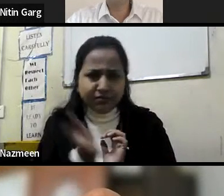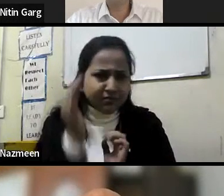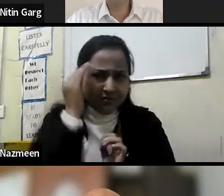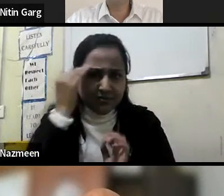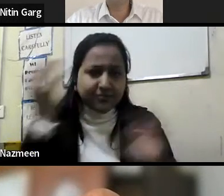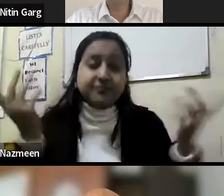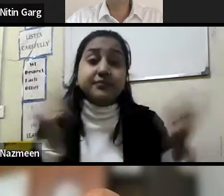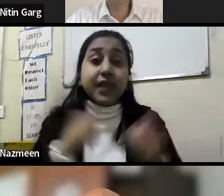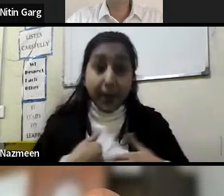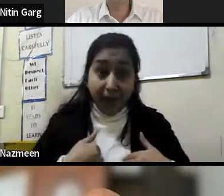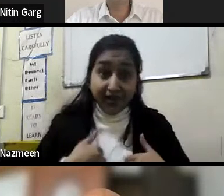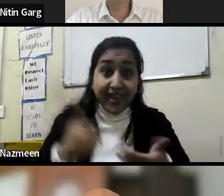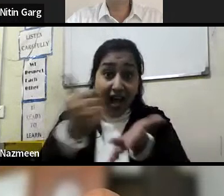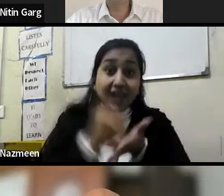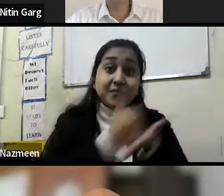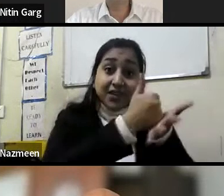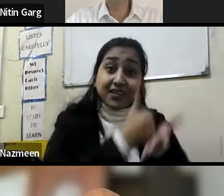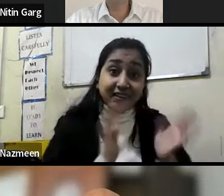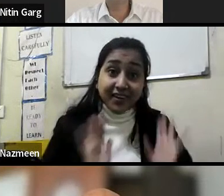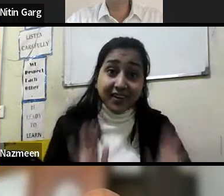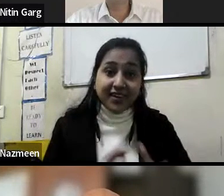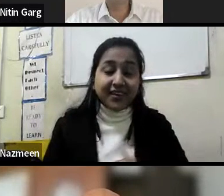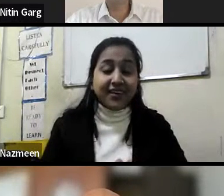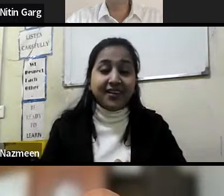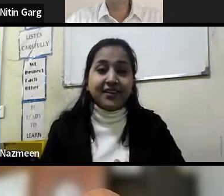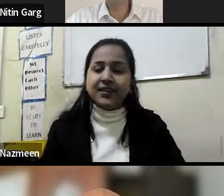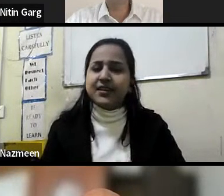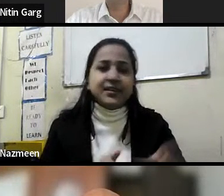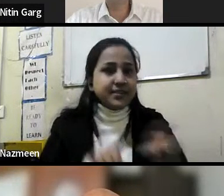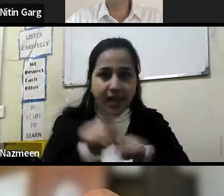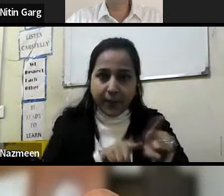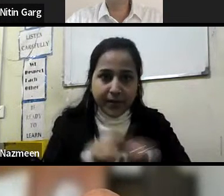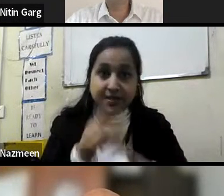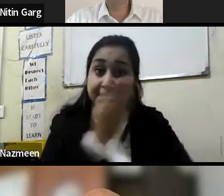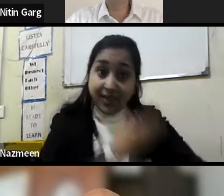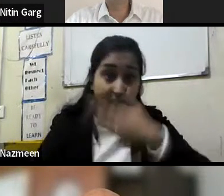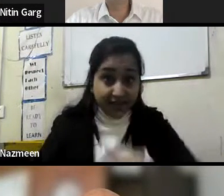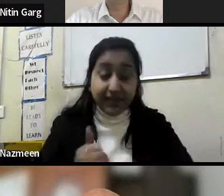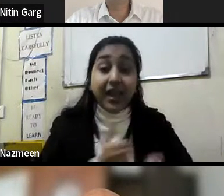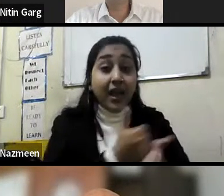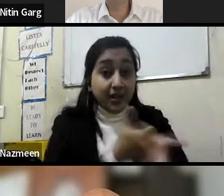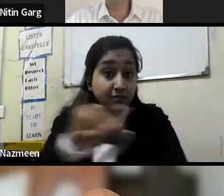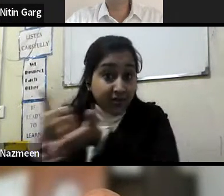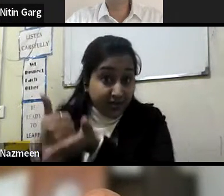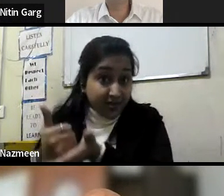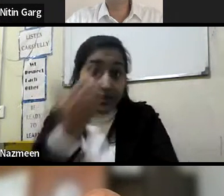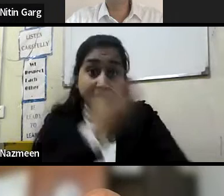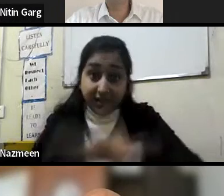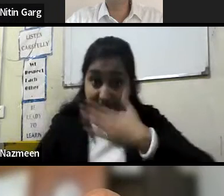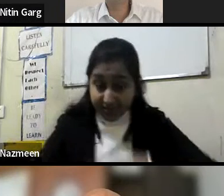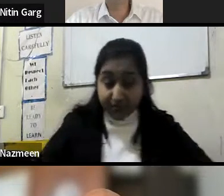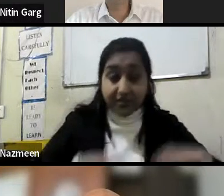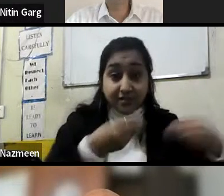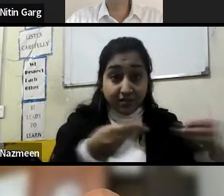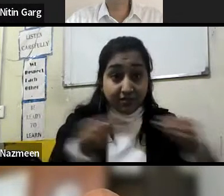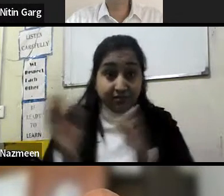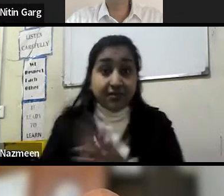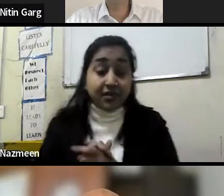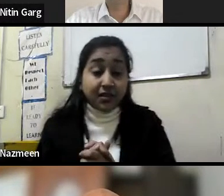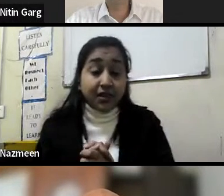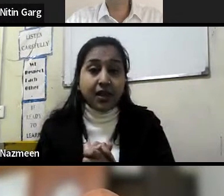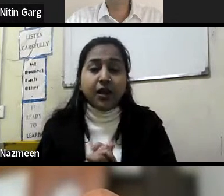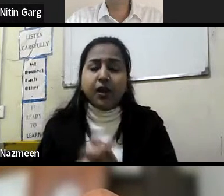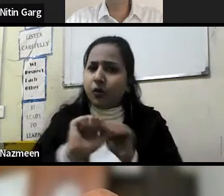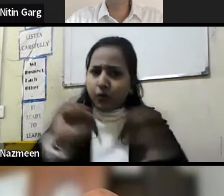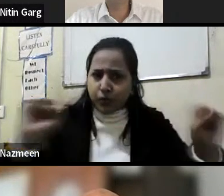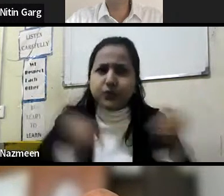हमारी सेवा के लिए, और जैसे सार्थक सेवा कर रहे हैं दिव्यांग एंड पीपल हु